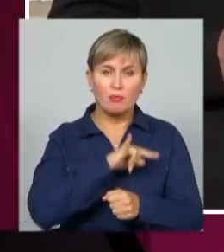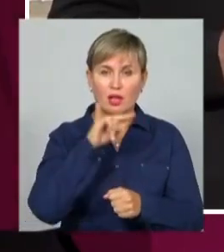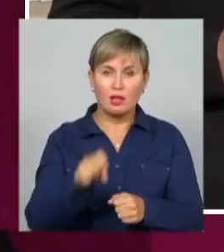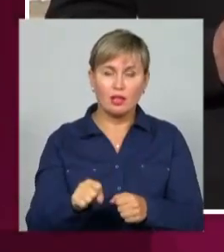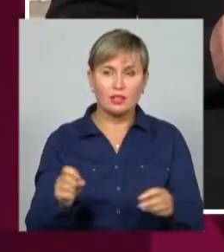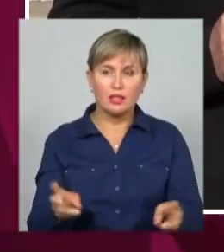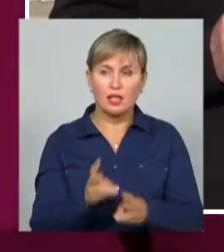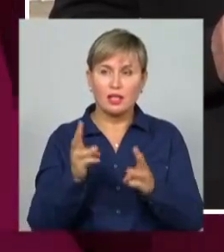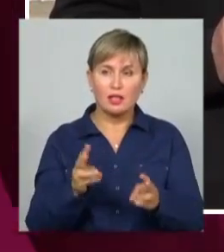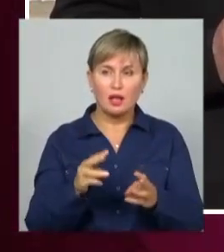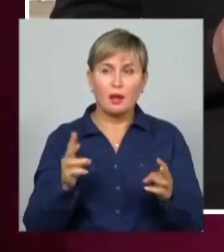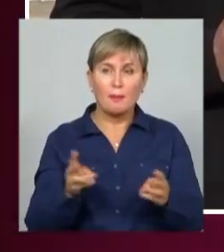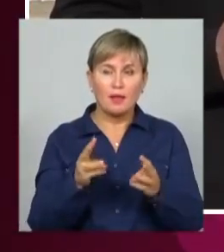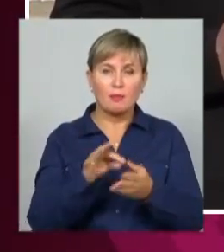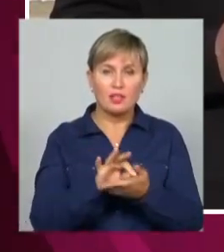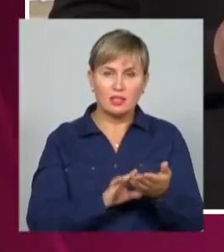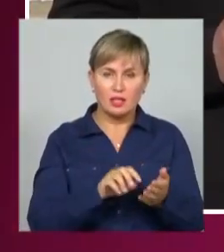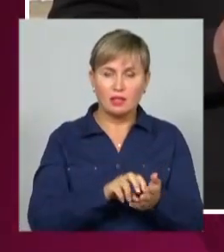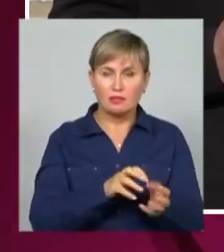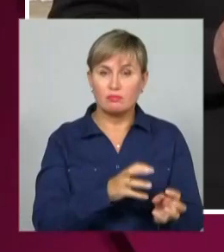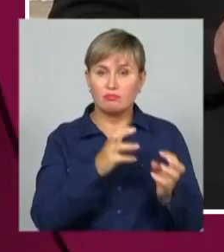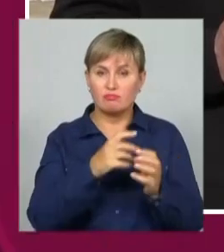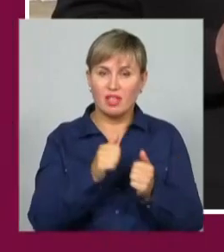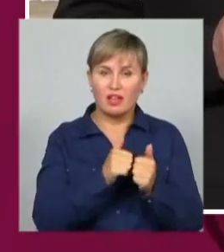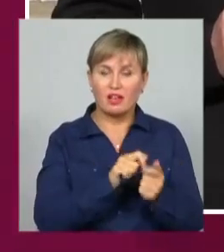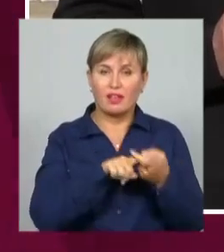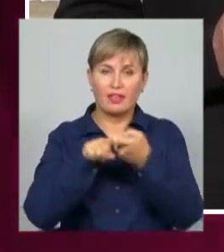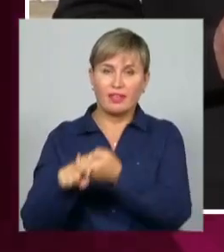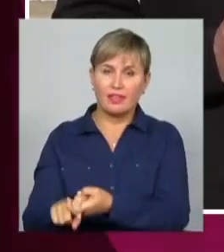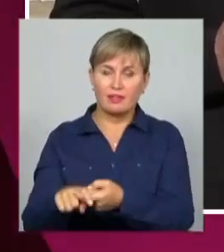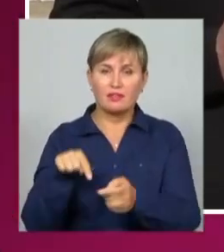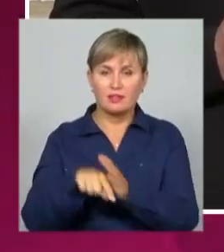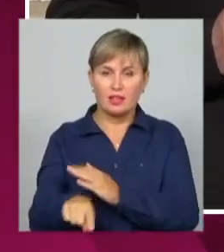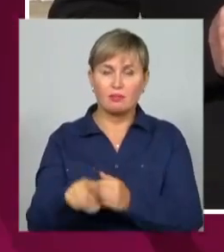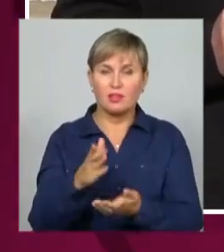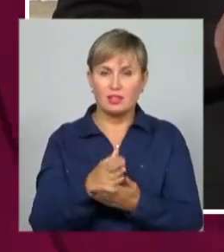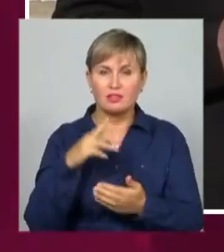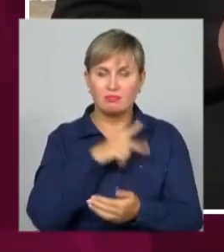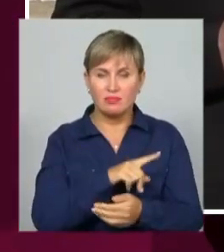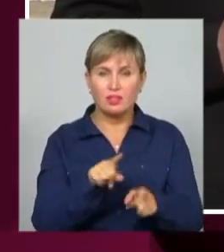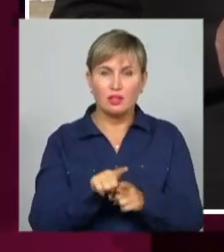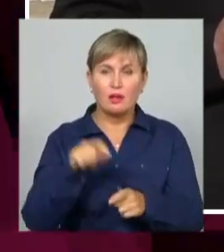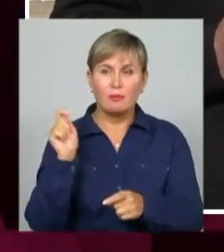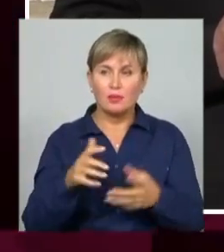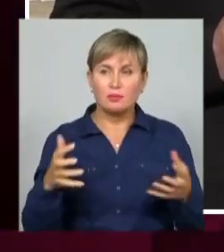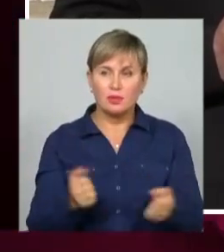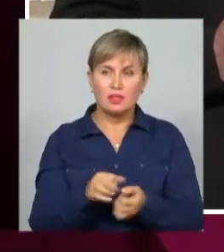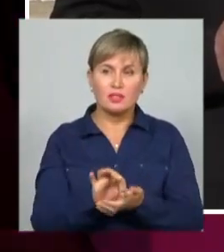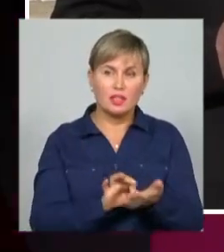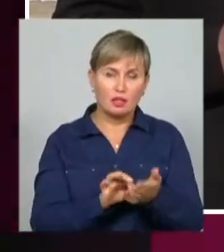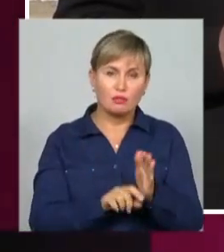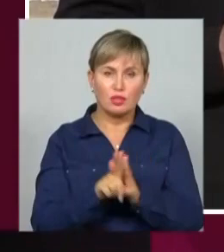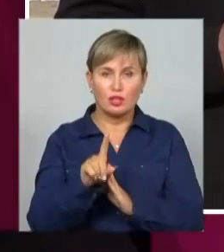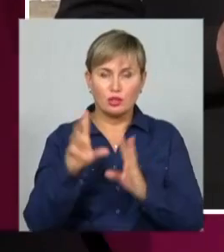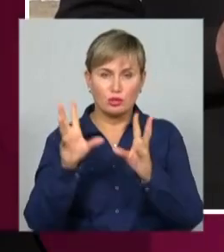чего загорелся. Пламя сразу же перекинулось на близлежащие цистерны с пропаном и аммиаком. Прибывшие на место спасатели сразу же